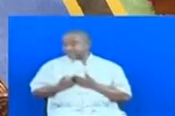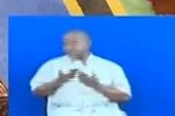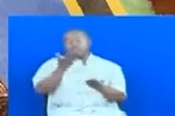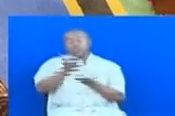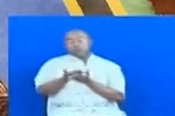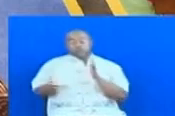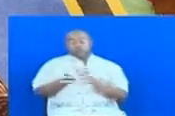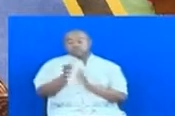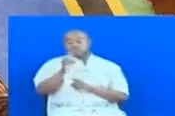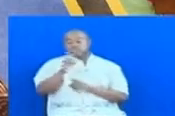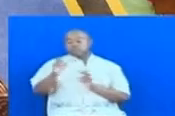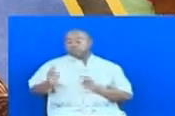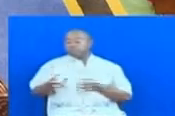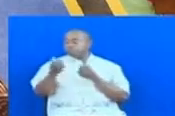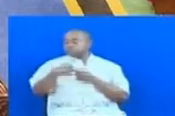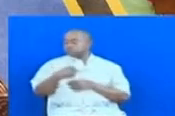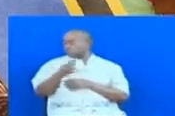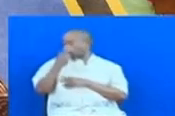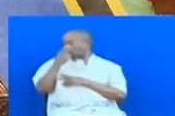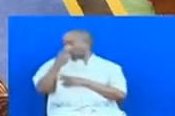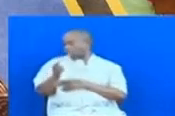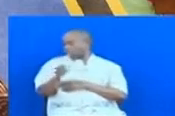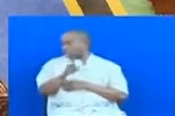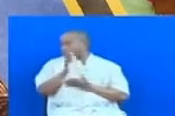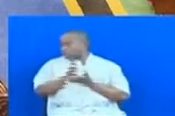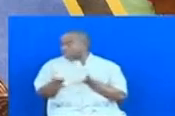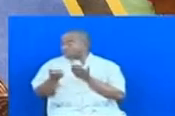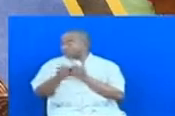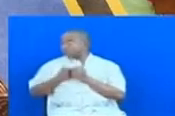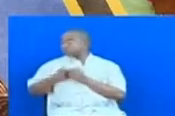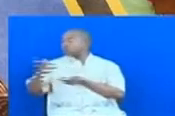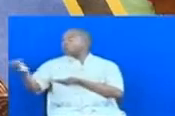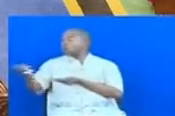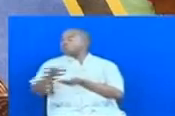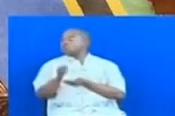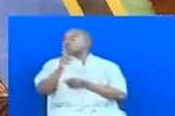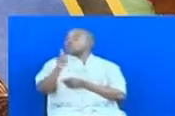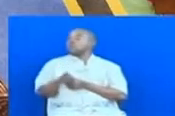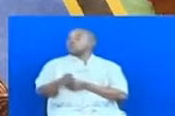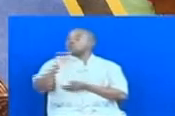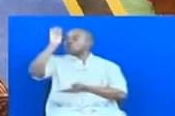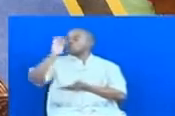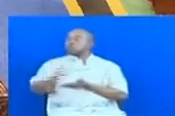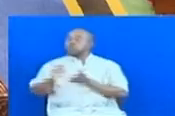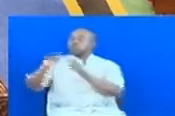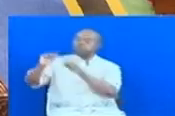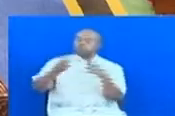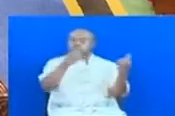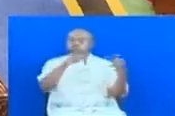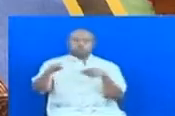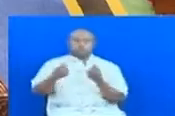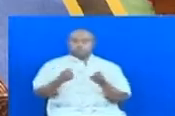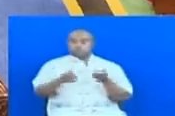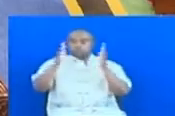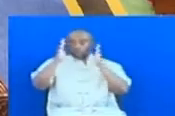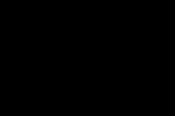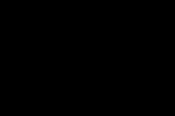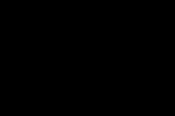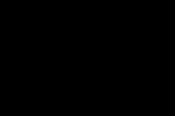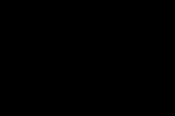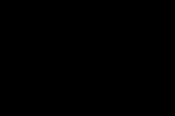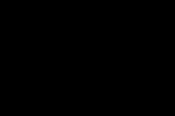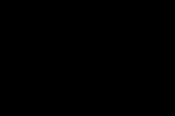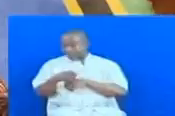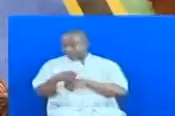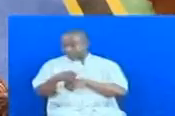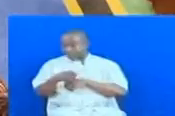mpya tunaziangalia kutokana na uwezo wao kwa ajili ya kuepusha migogoro kama hii. Mheshimiwa na Speaker, najua muda umeisha, lakini naomba